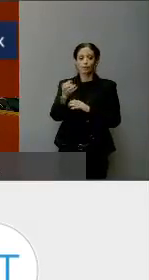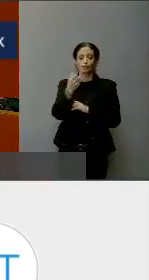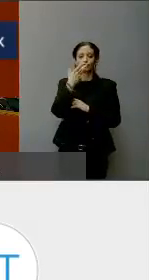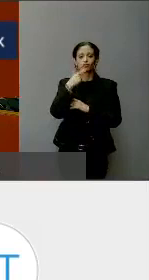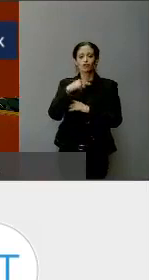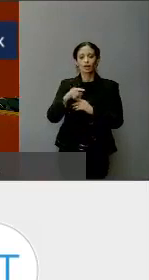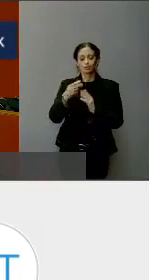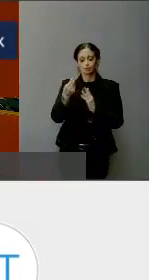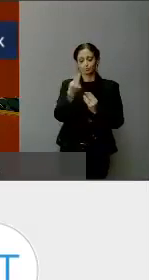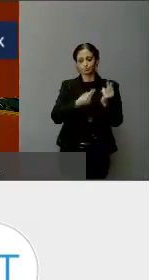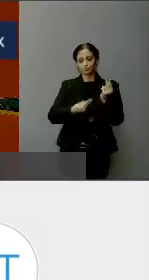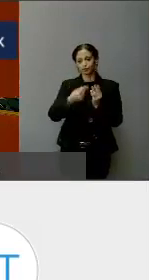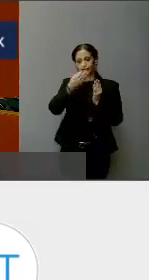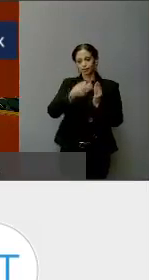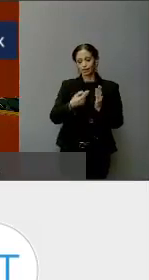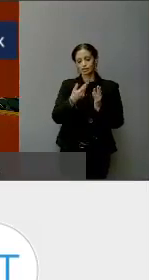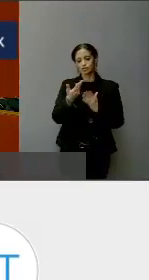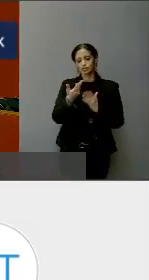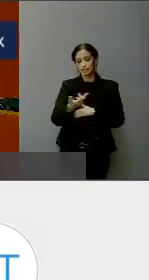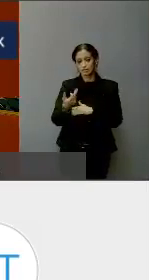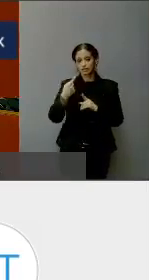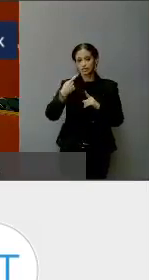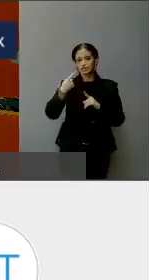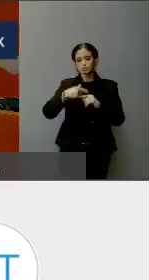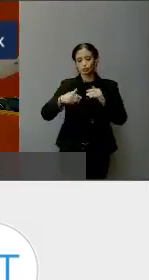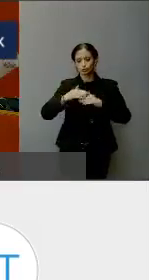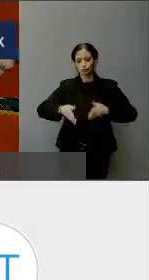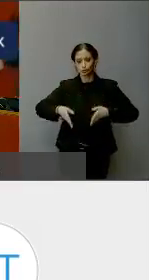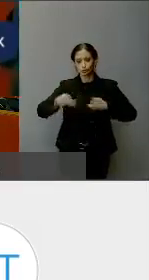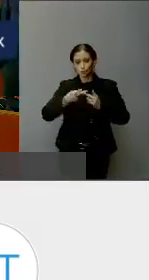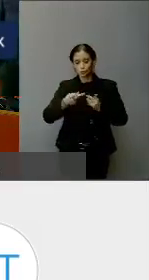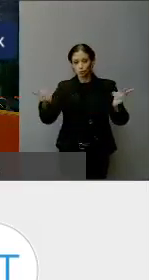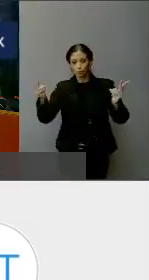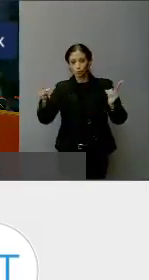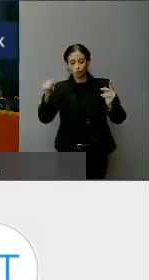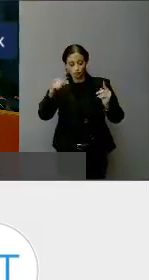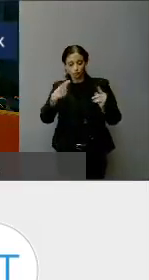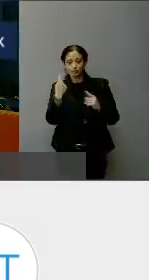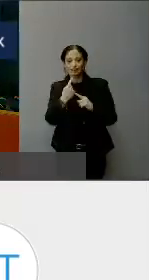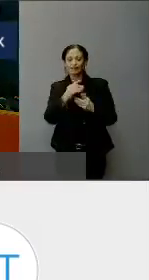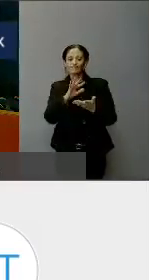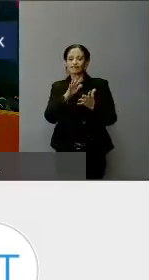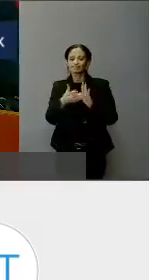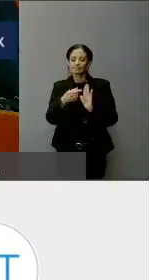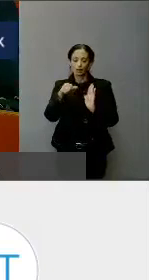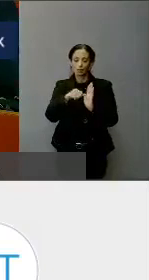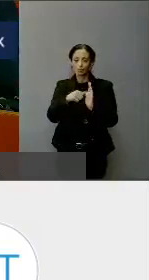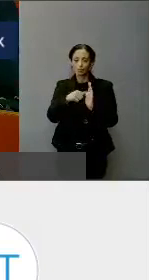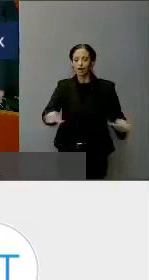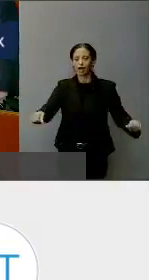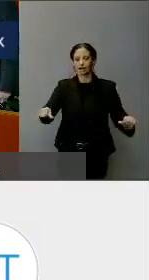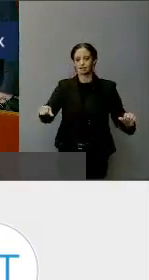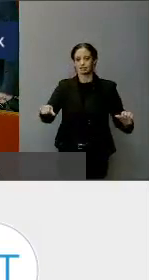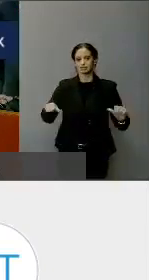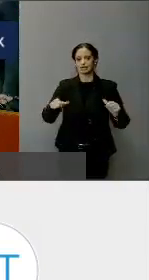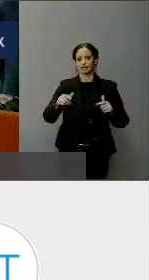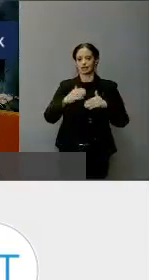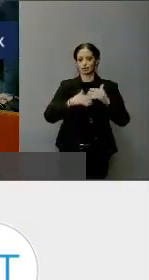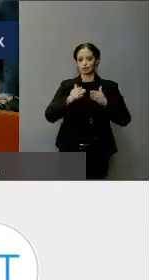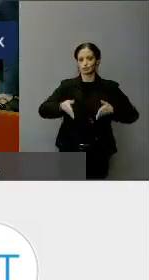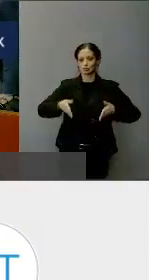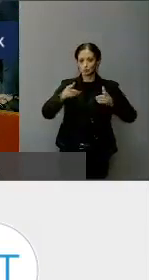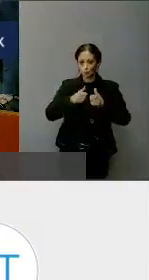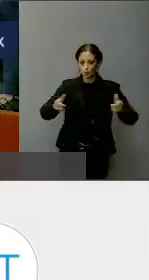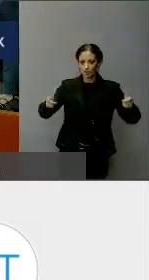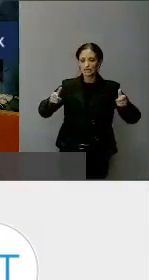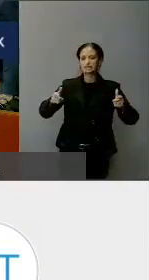e delle infrastrutture pubbliche quale elemento centrale delle politiche urbanistiche fulcro intorno al quale costruire